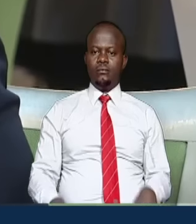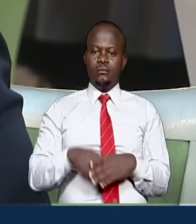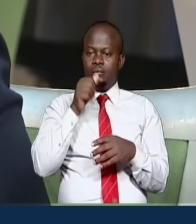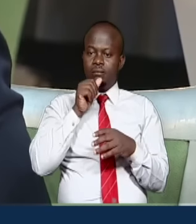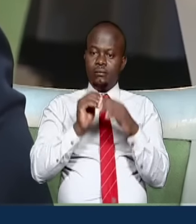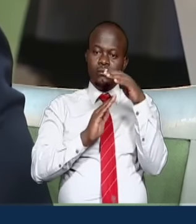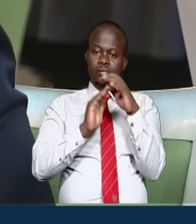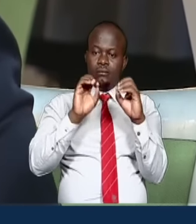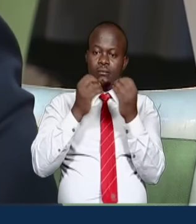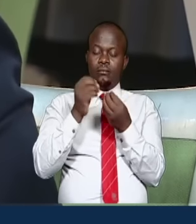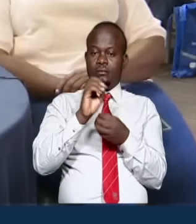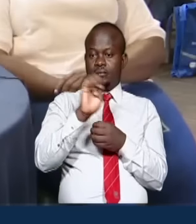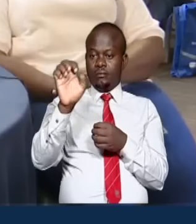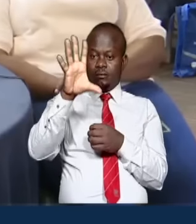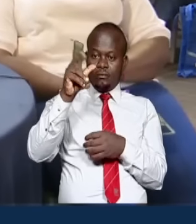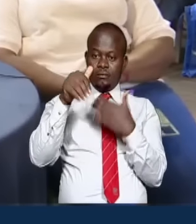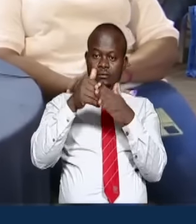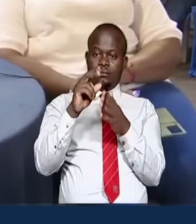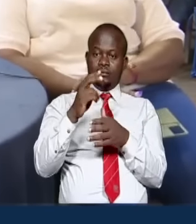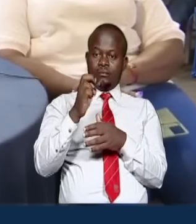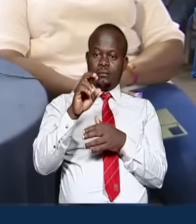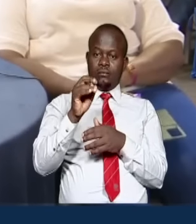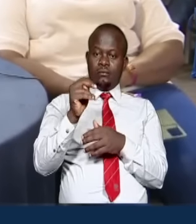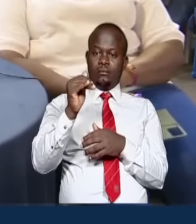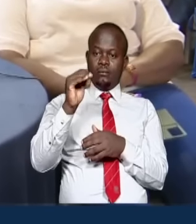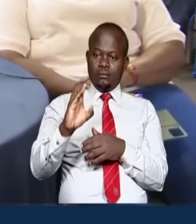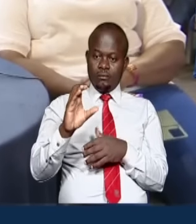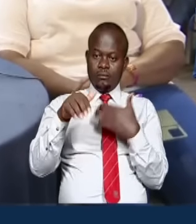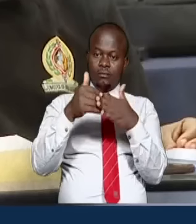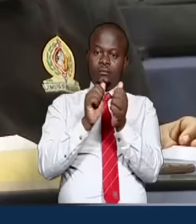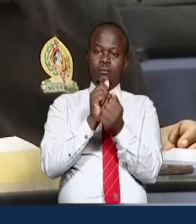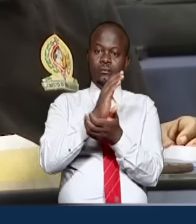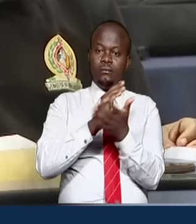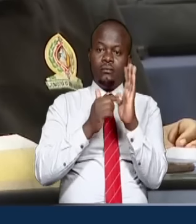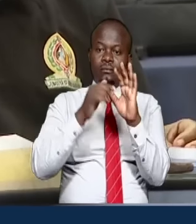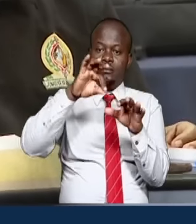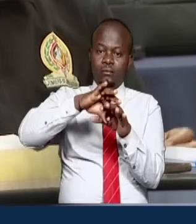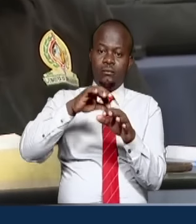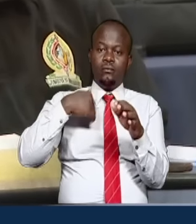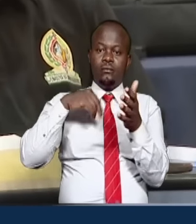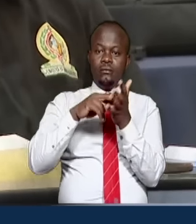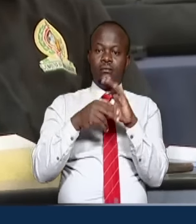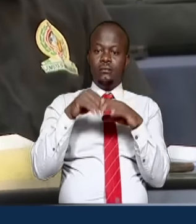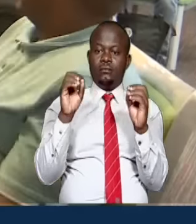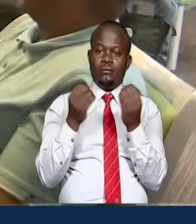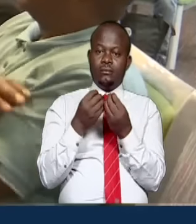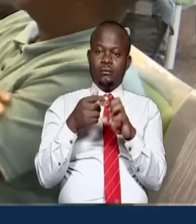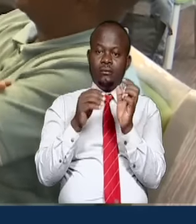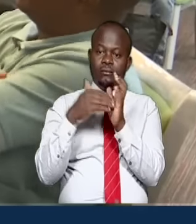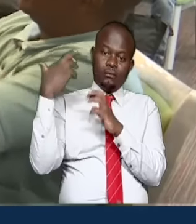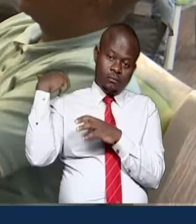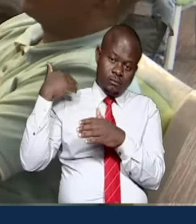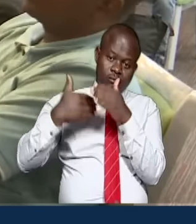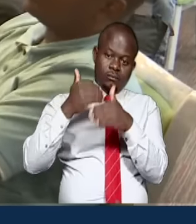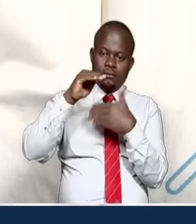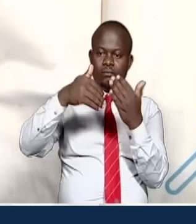Umunyamabanga mukuru w'umuryango wa Afurika y'Iburasirazuba Veronica Nduva agaragaza ko aya matora afite icyo avuze kuri uyu muryango ndetse ko ari n'inshingano kuba hafi